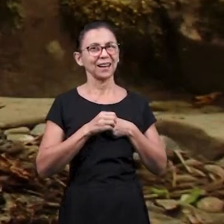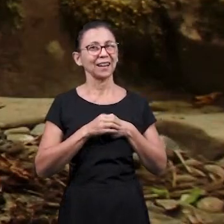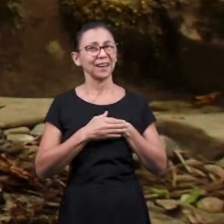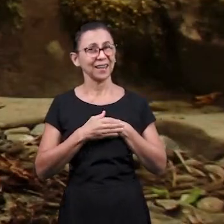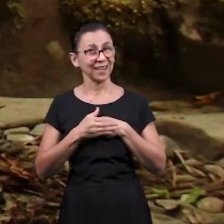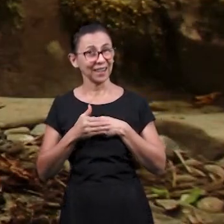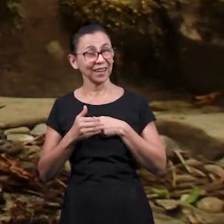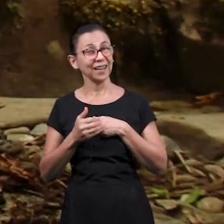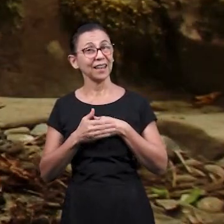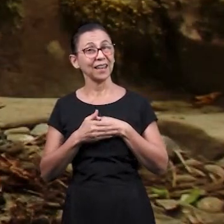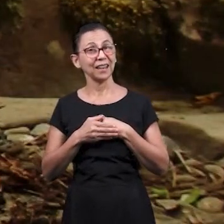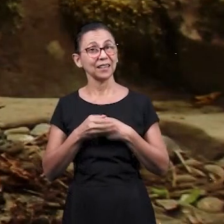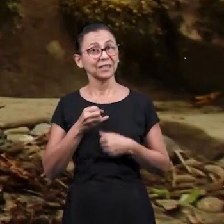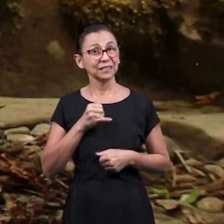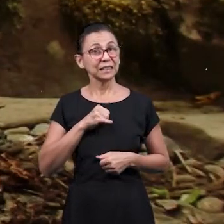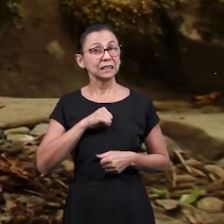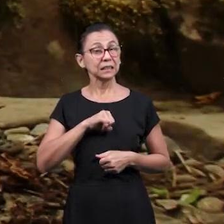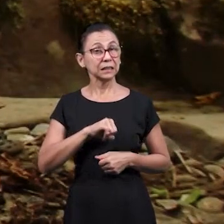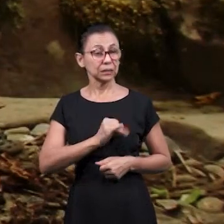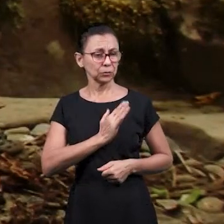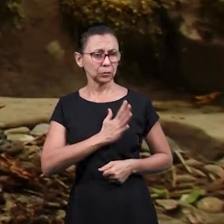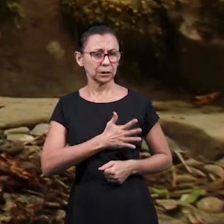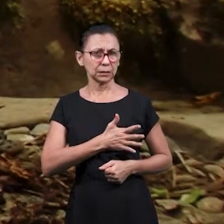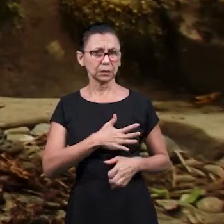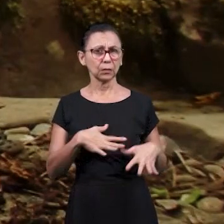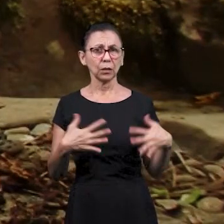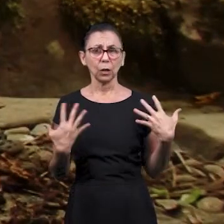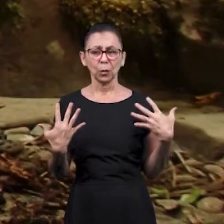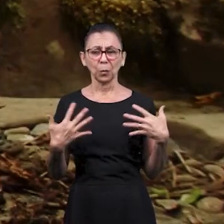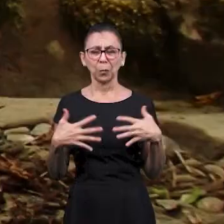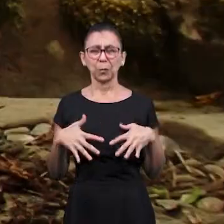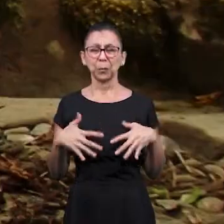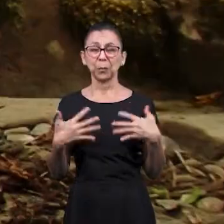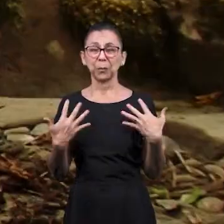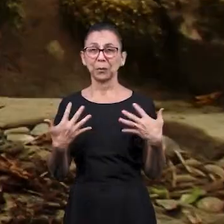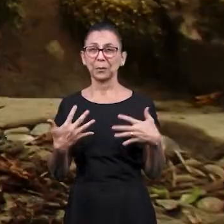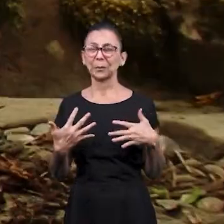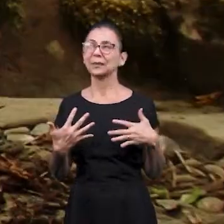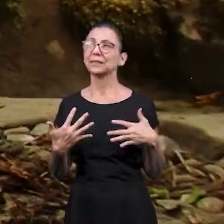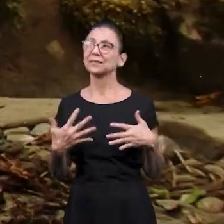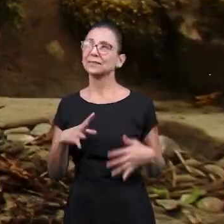Что утешает и успокаивает сердце удрученное.